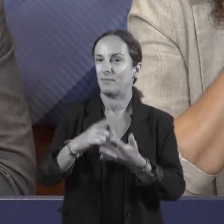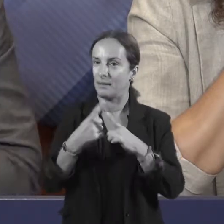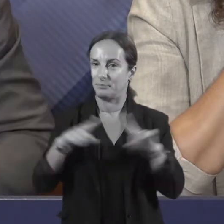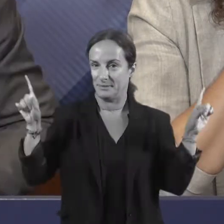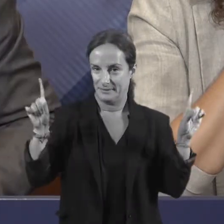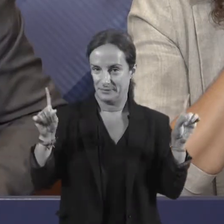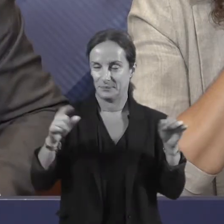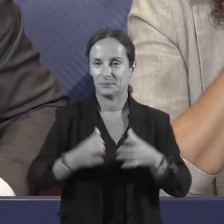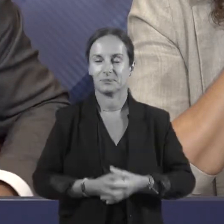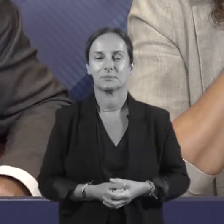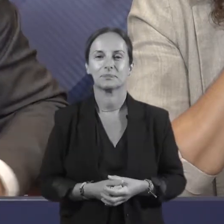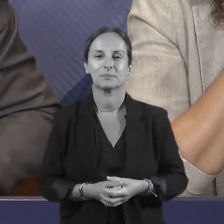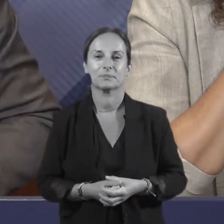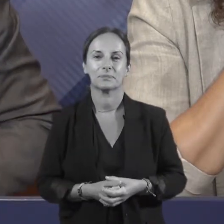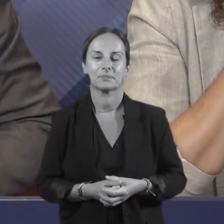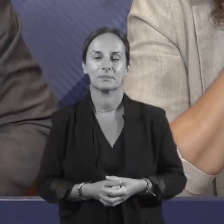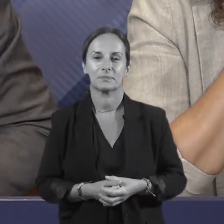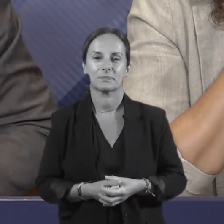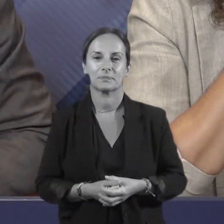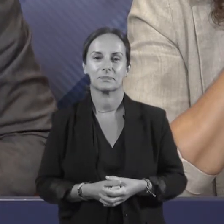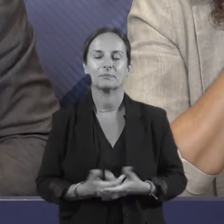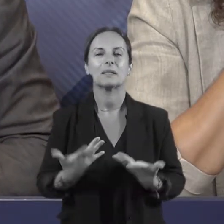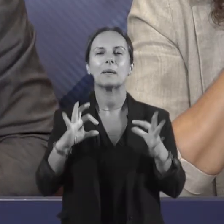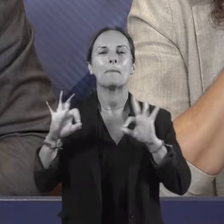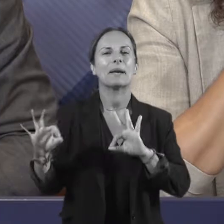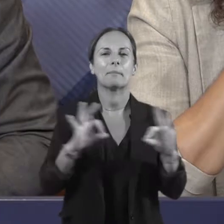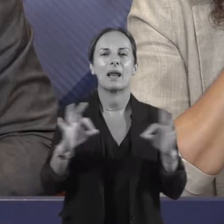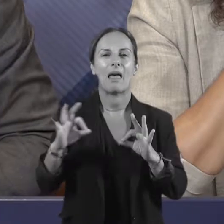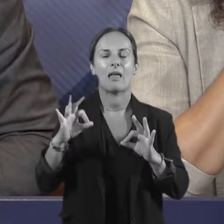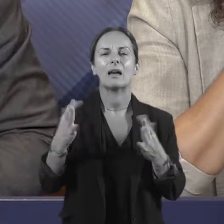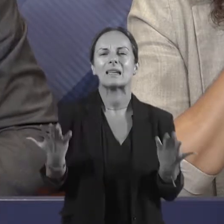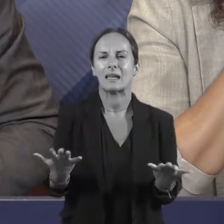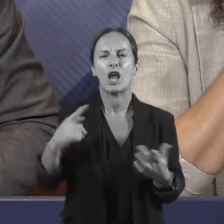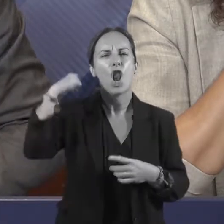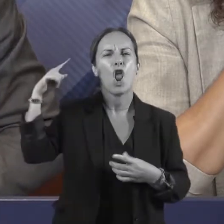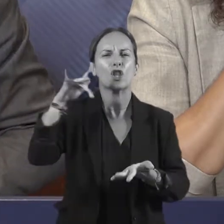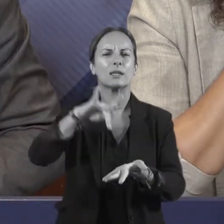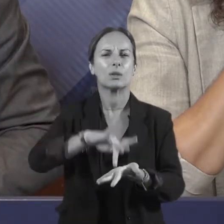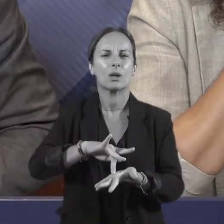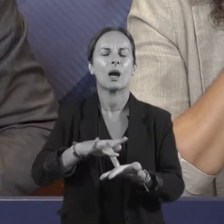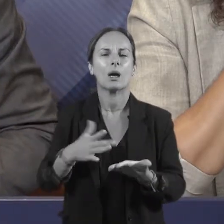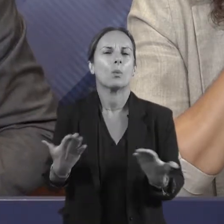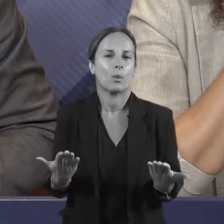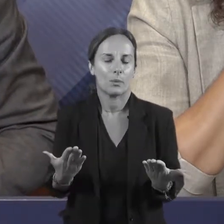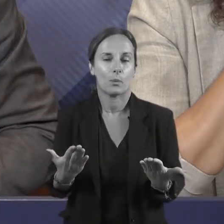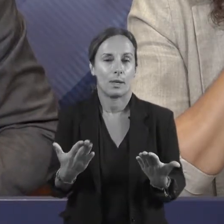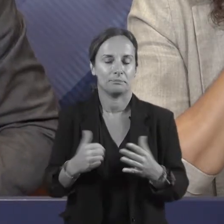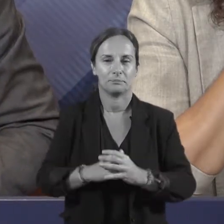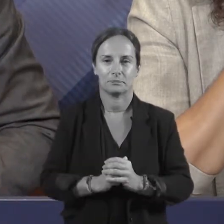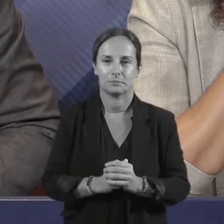centre de cada una de les ciutats. Què estem preparant a Londres? Concretament, el que tindrem